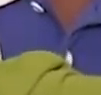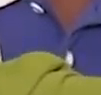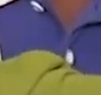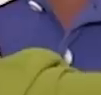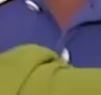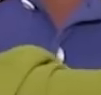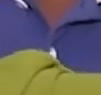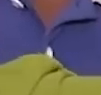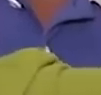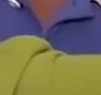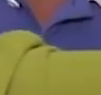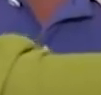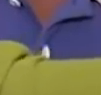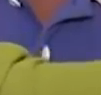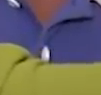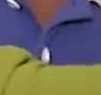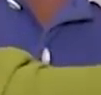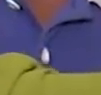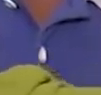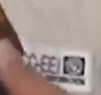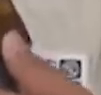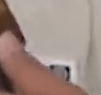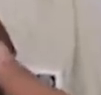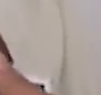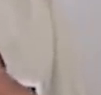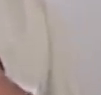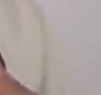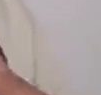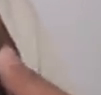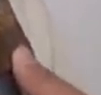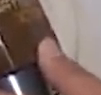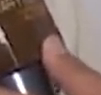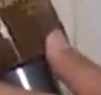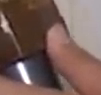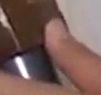Sir Rapidol po. Idol ka, sir. The best. Maraming